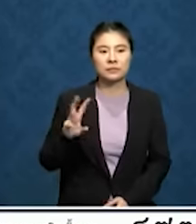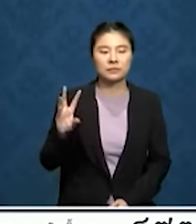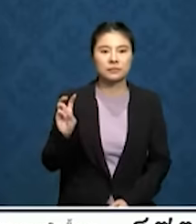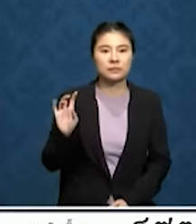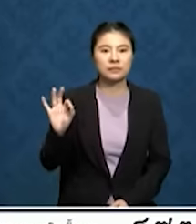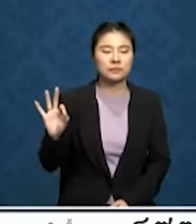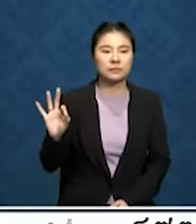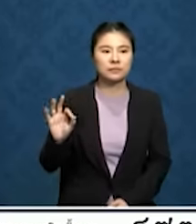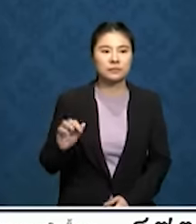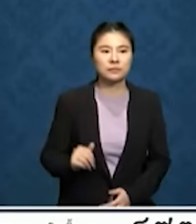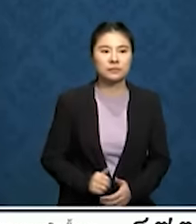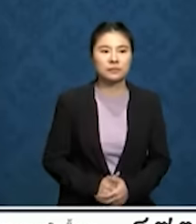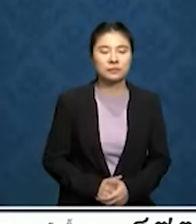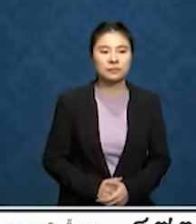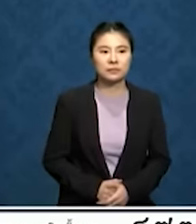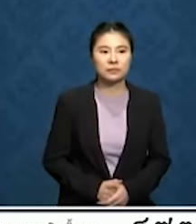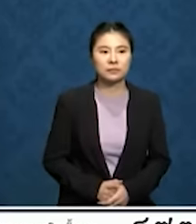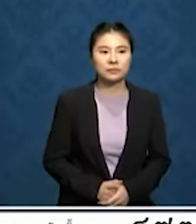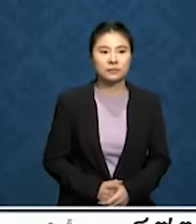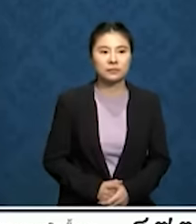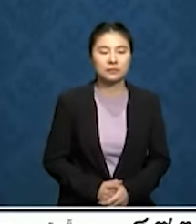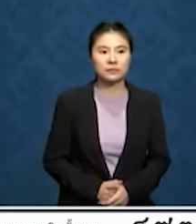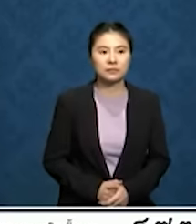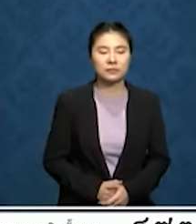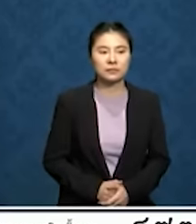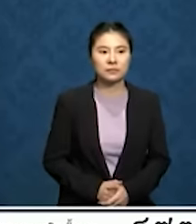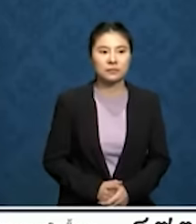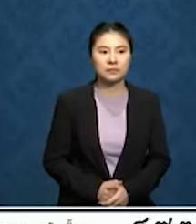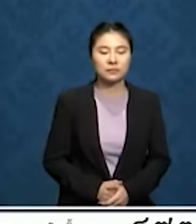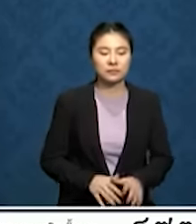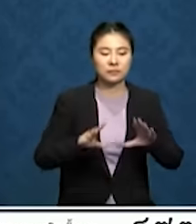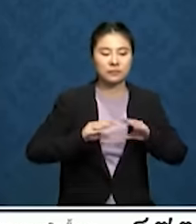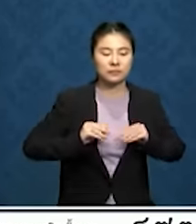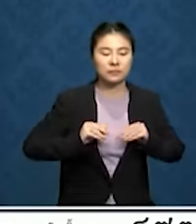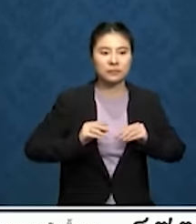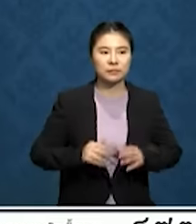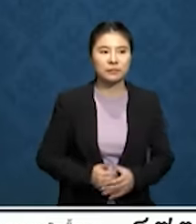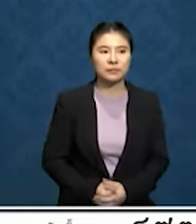269นายไพโรธโลสุนทร เห็นชอบครับ